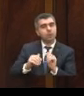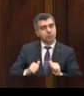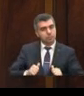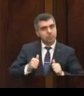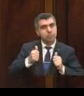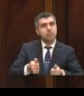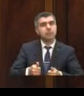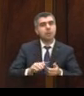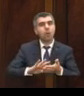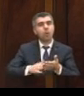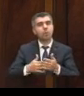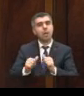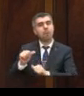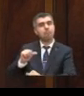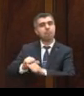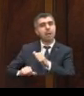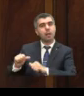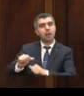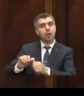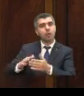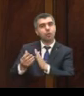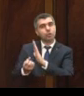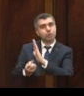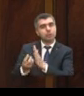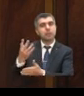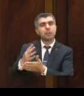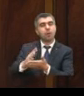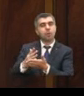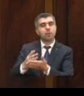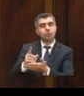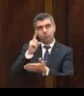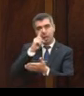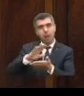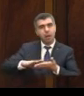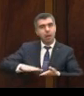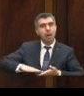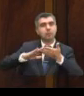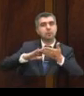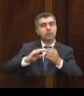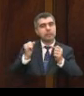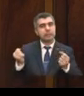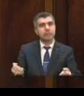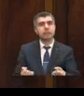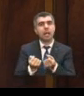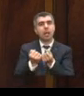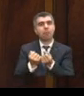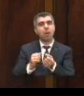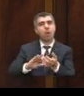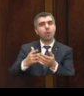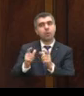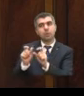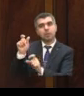تحديات وتحويلها إلى فرص متجددة لتحقيق النمو والتنمية المستدامة والتنمية